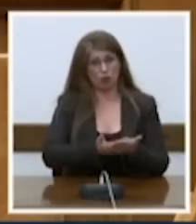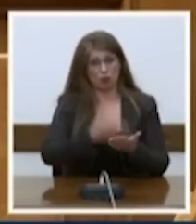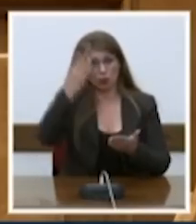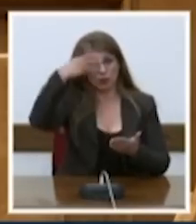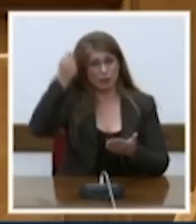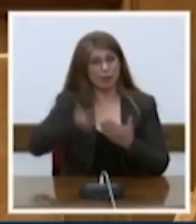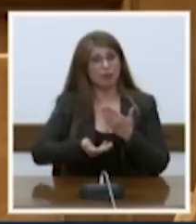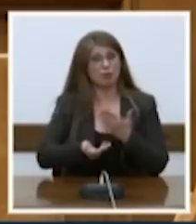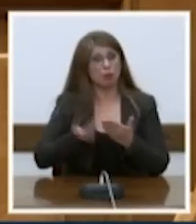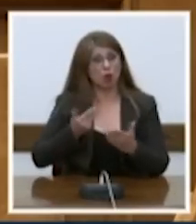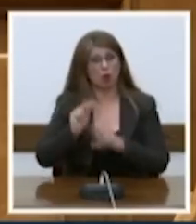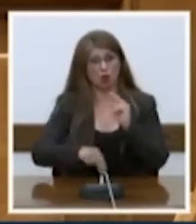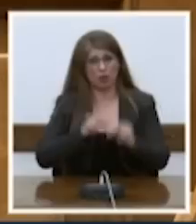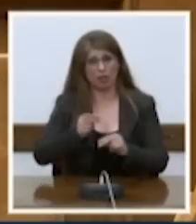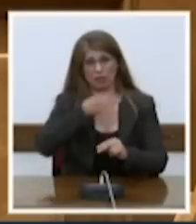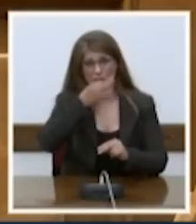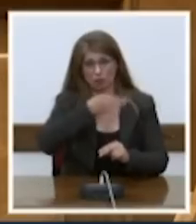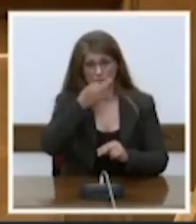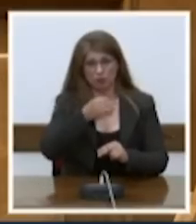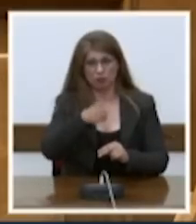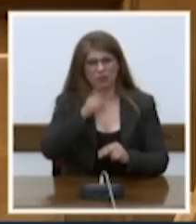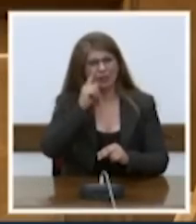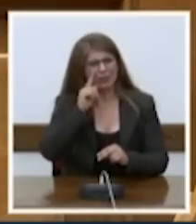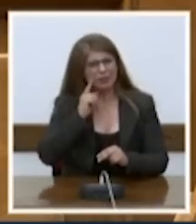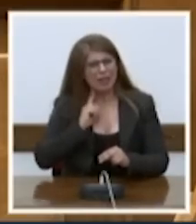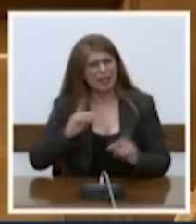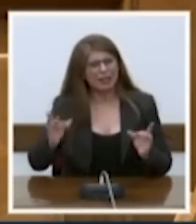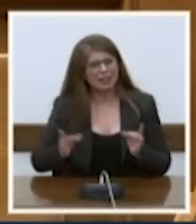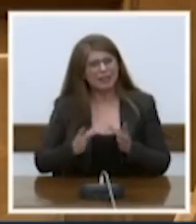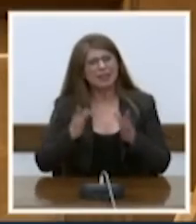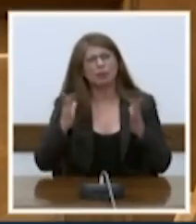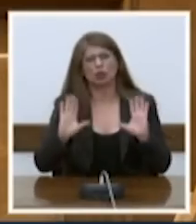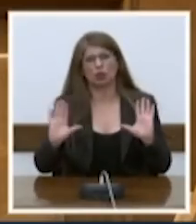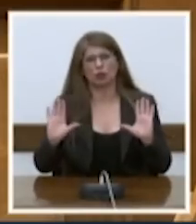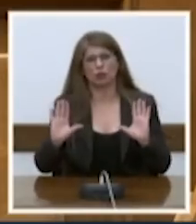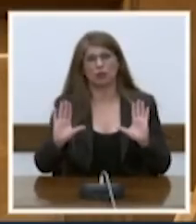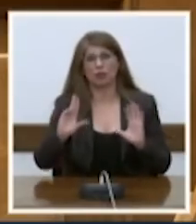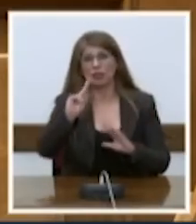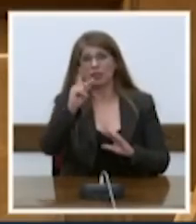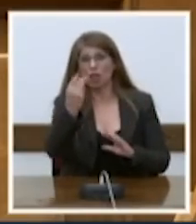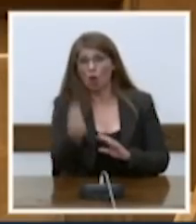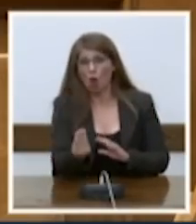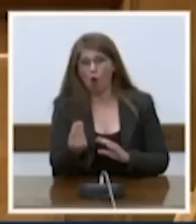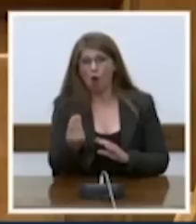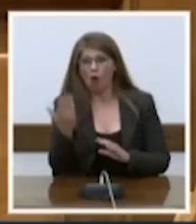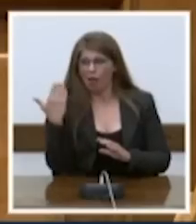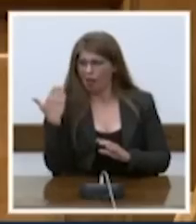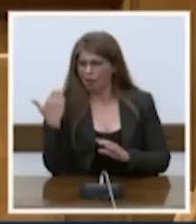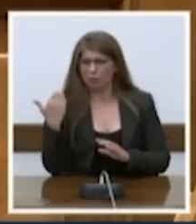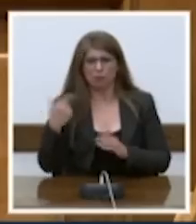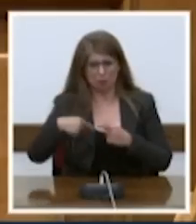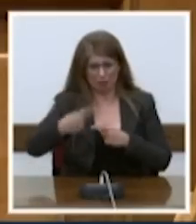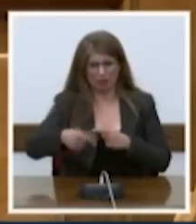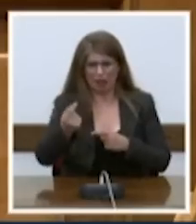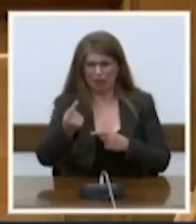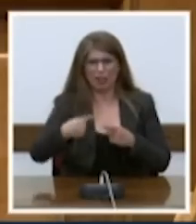μια ομιλία του, κατά τραγική σύμπτωση μάλιστα στην ΚΟ, εκεί που λίγες εβδομάδες μετά μια